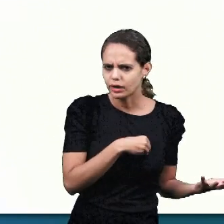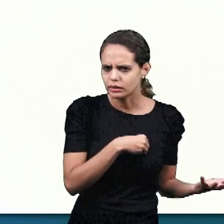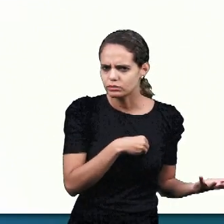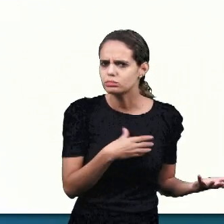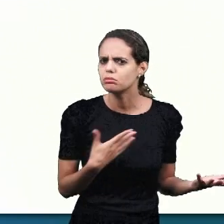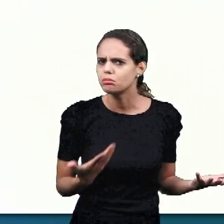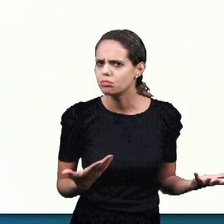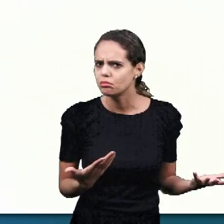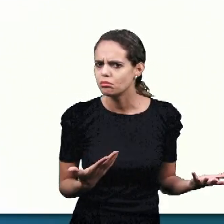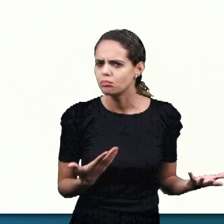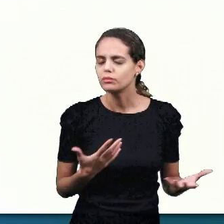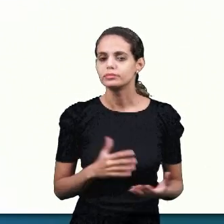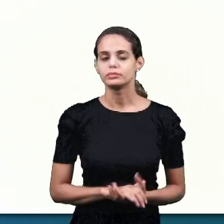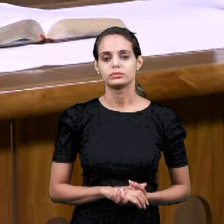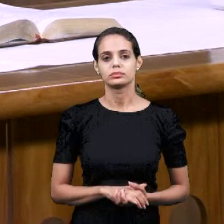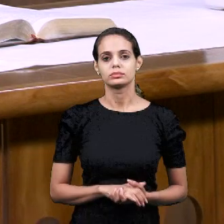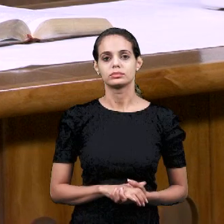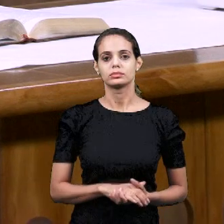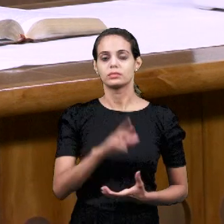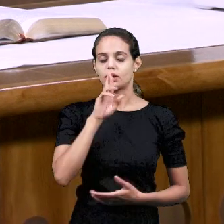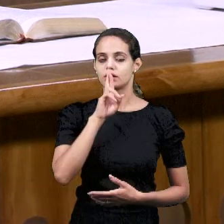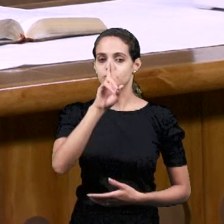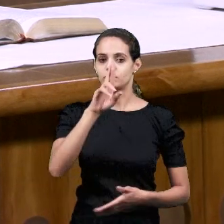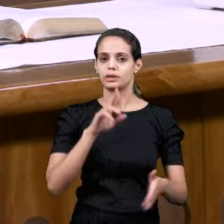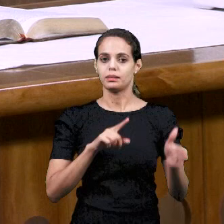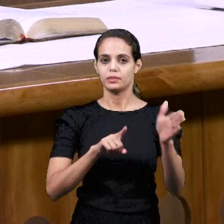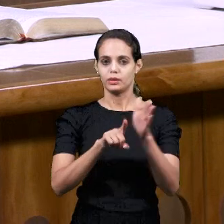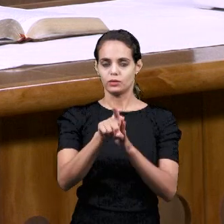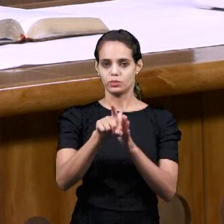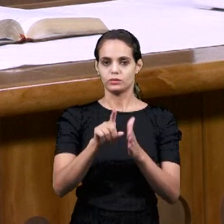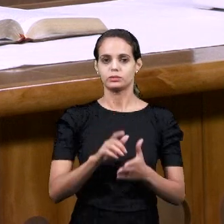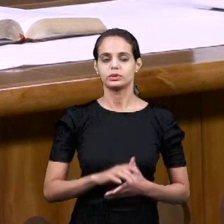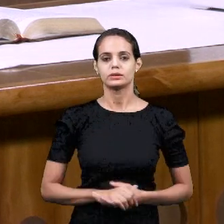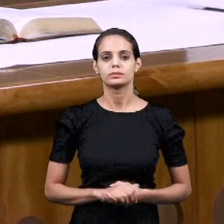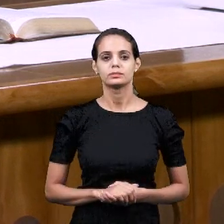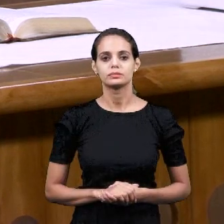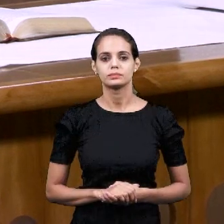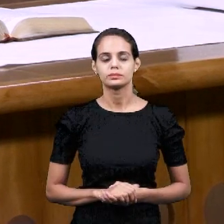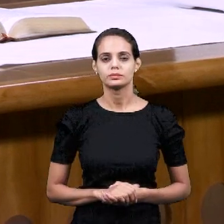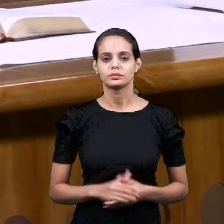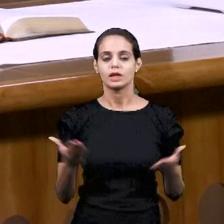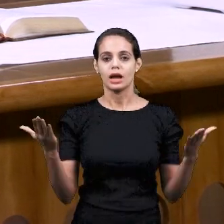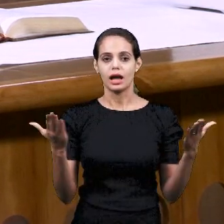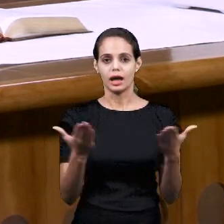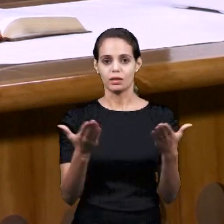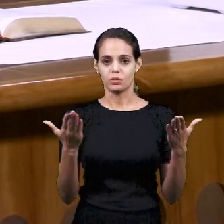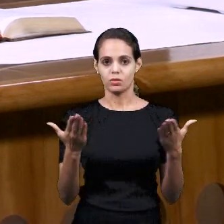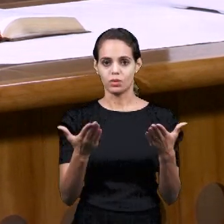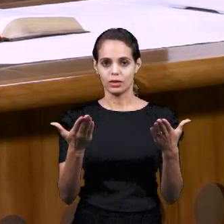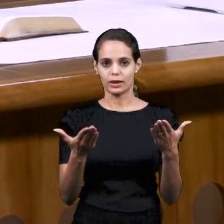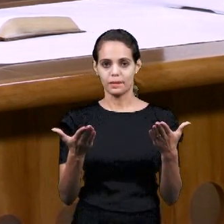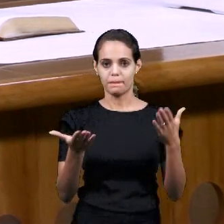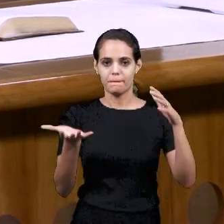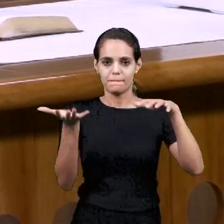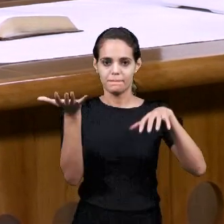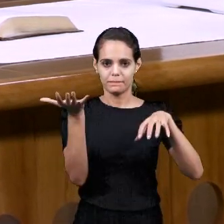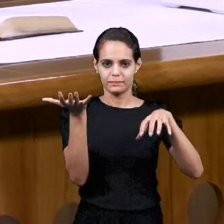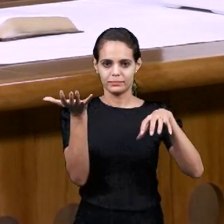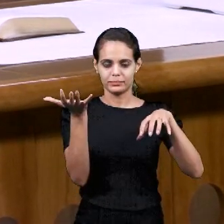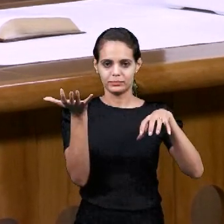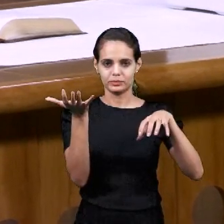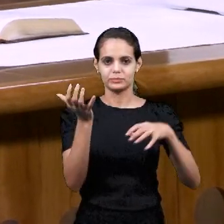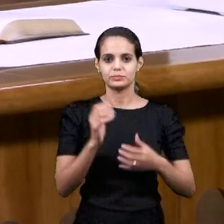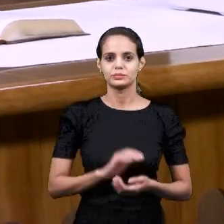Donc, pour répondre à cette question, nous sommes partis au district fédéral, dans la capitale